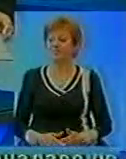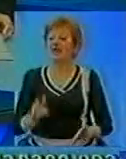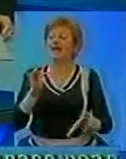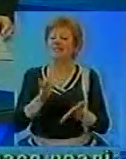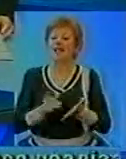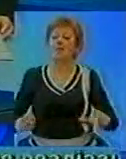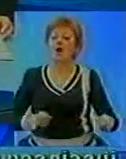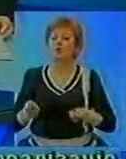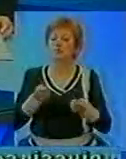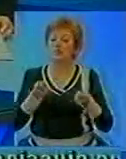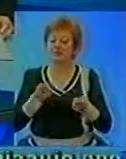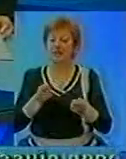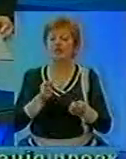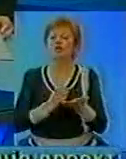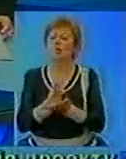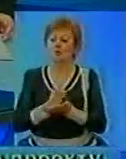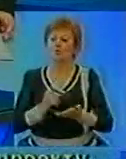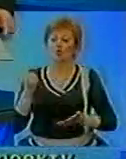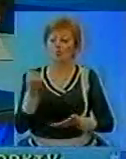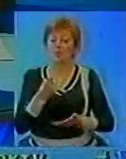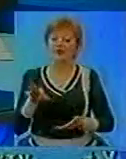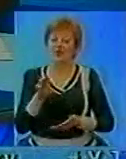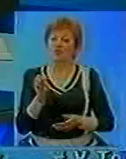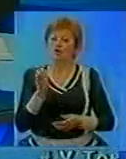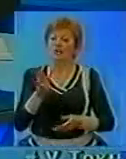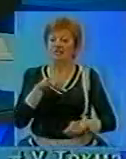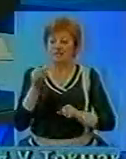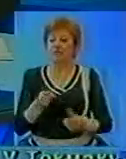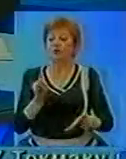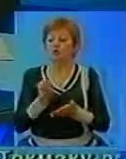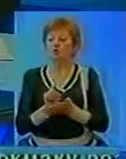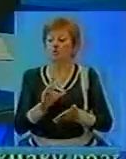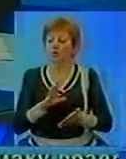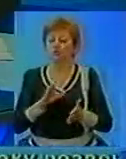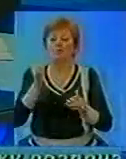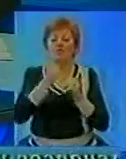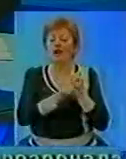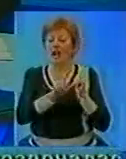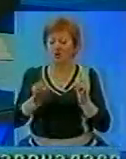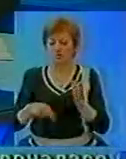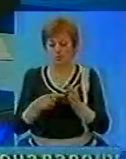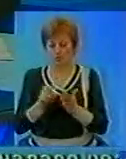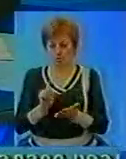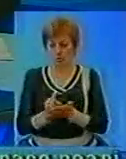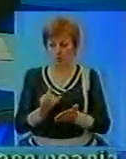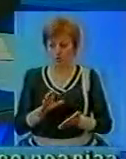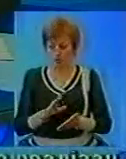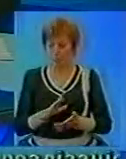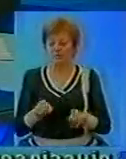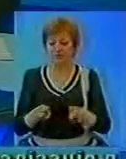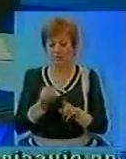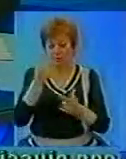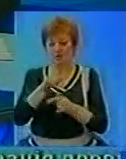Центр адміністративних послуг до 1 січня 2014-го має з'явитися у кожному місті, згідно соціальних ініціатив